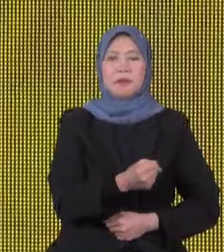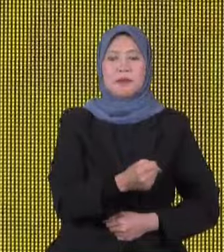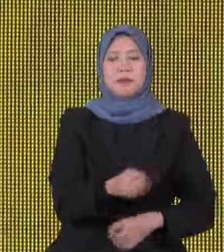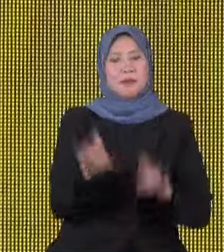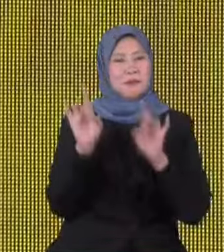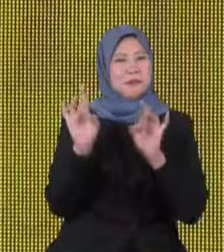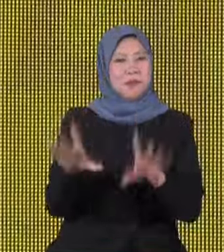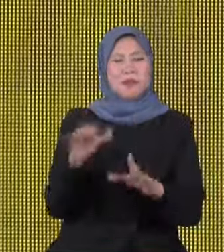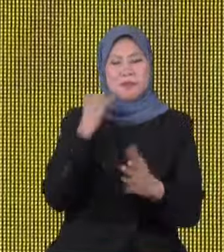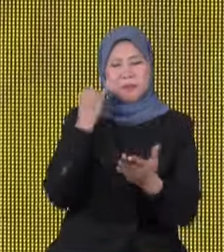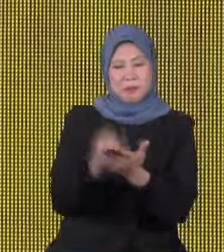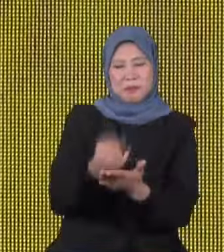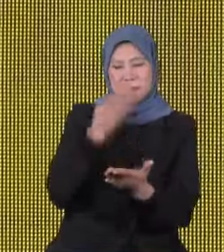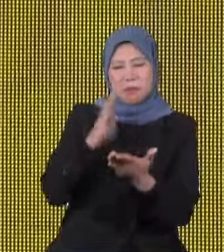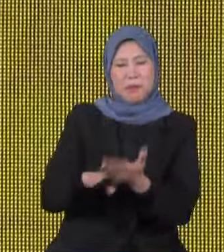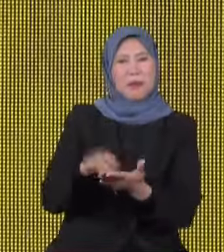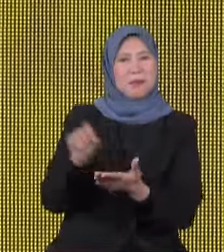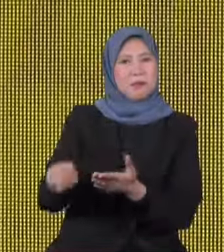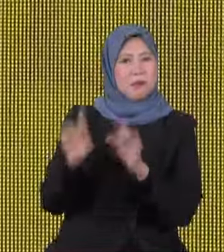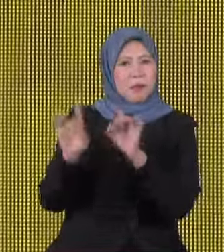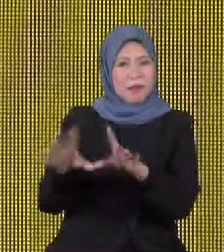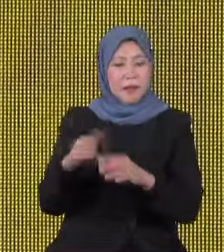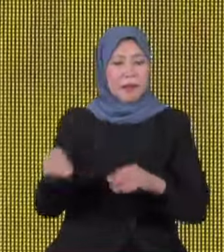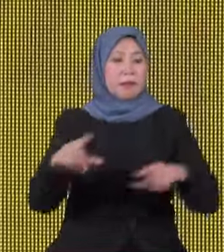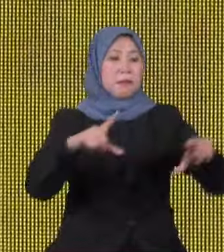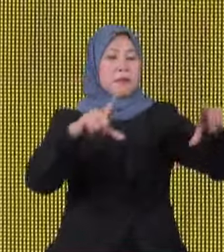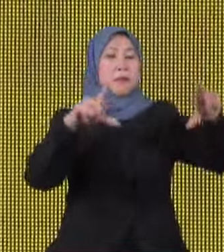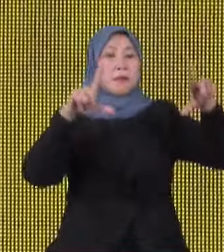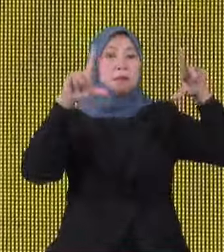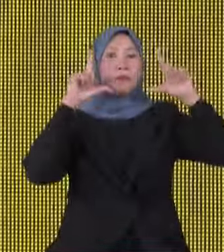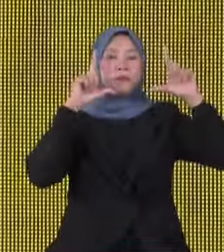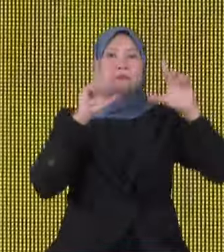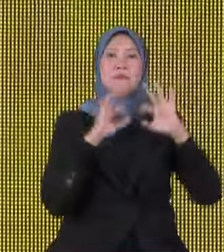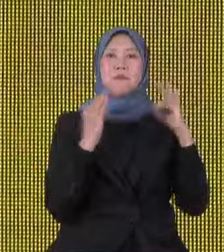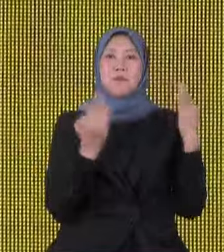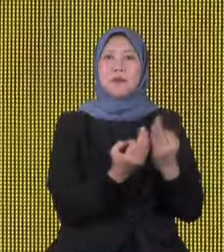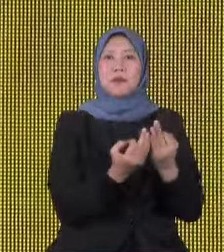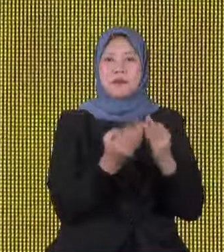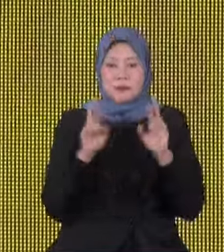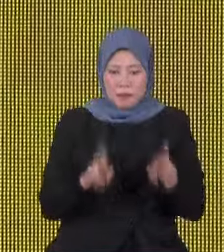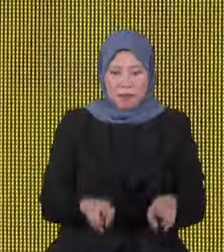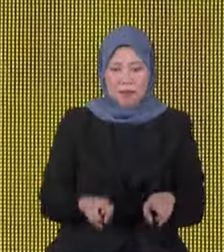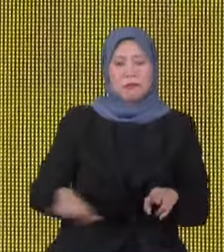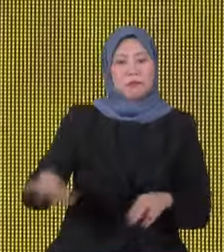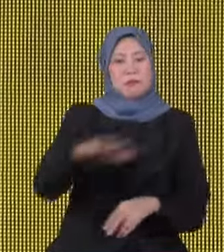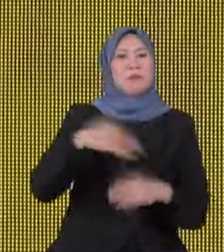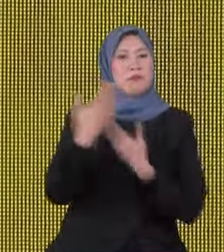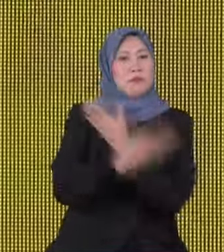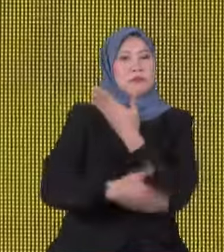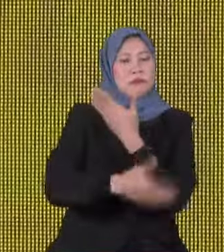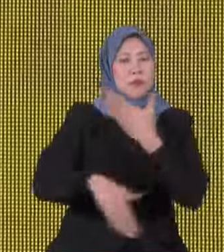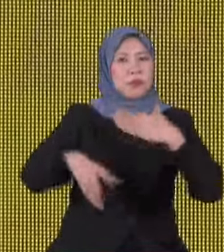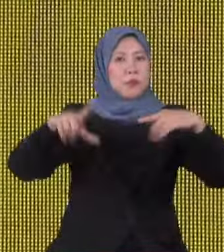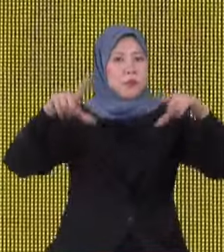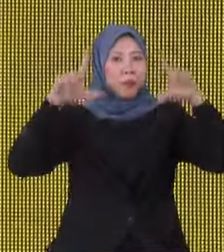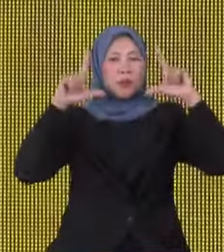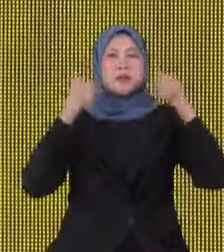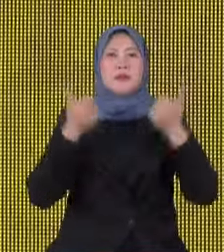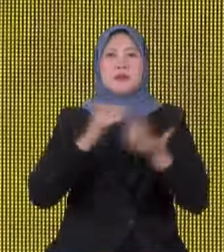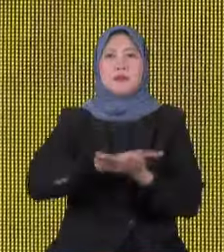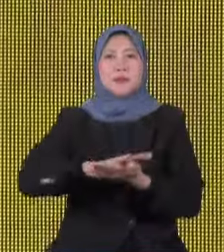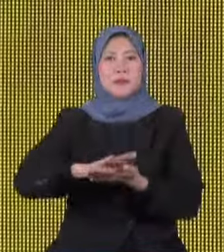benci dengan kezaliman di luar dan mahu mengangkat martabat keluarga mereka, rakyat mereka, negara mereka ke sesuatu yang lebih